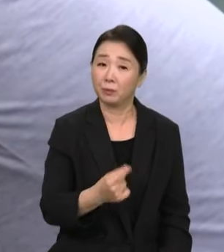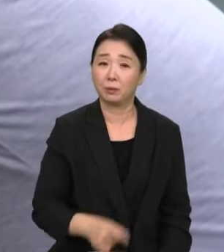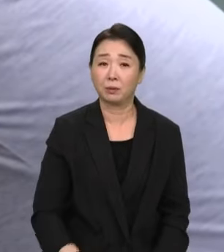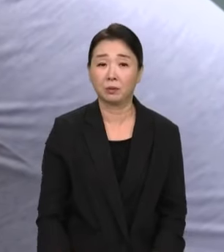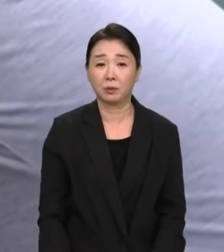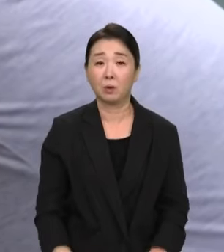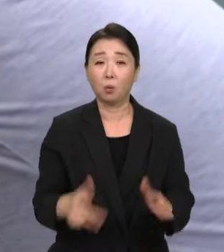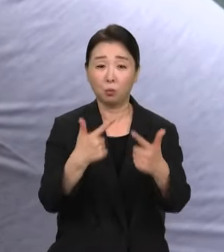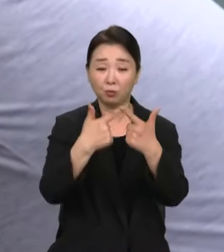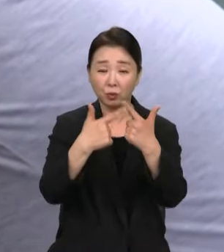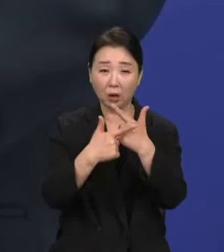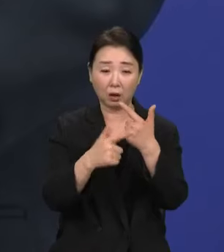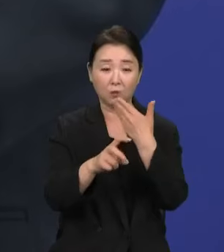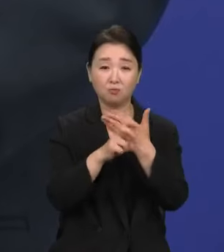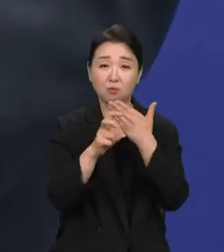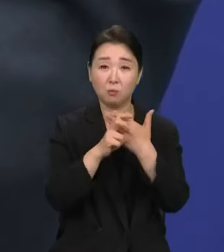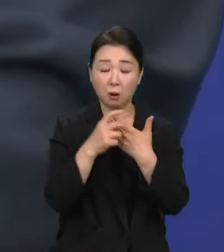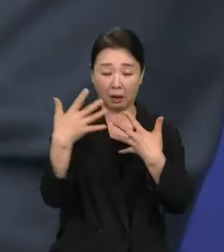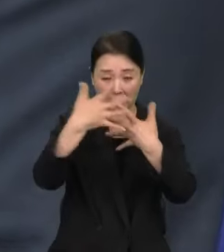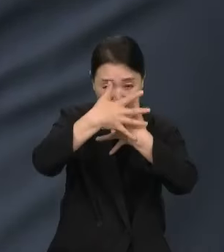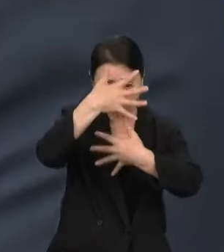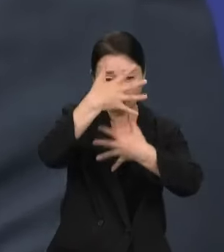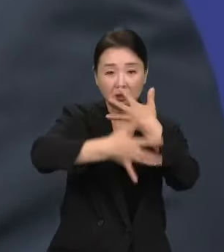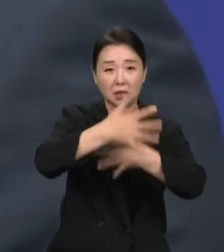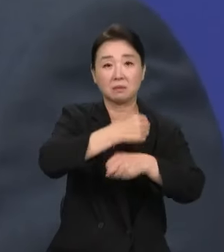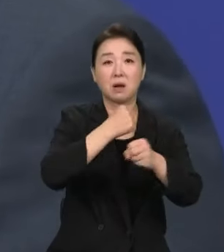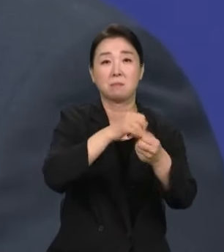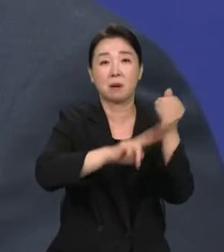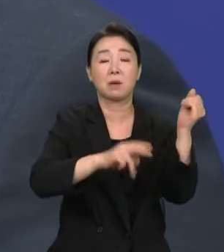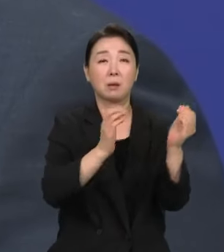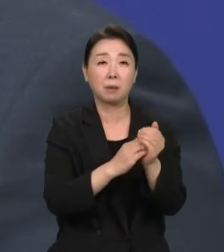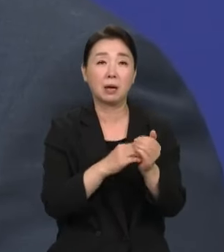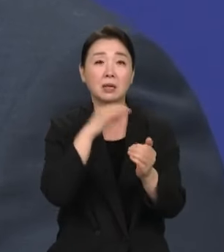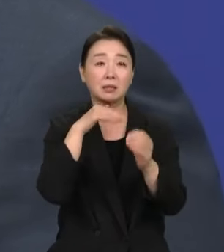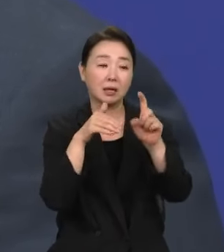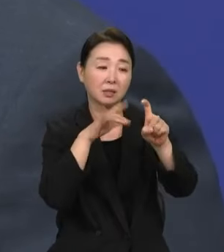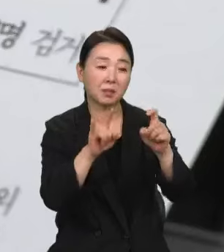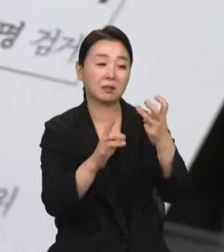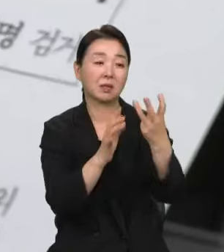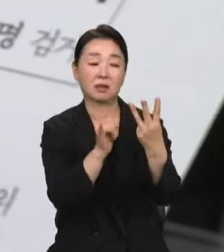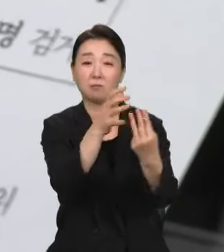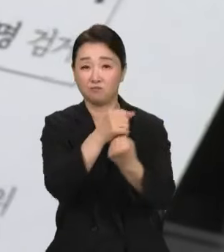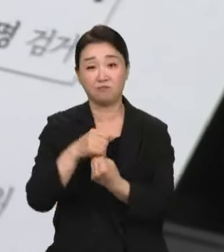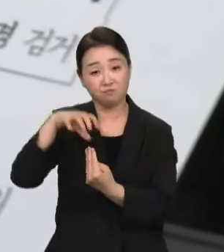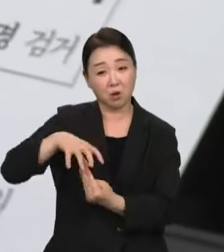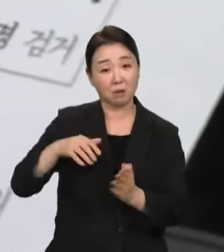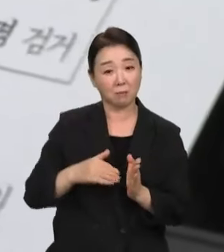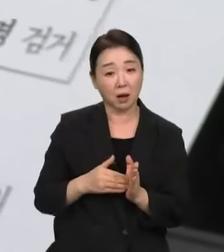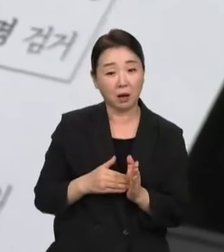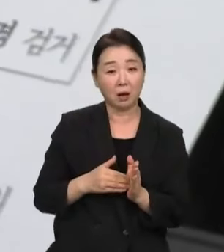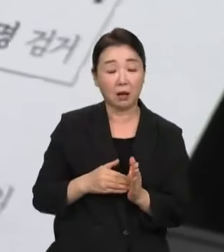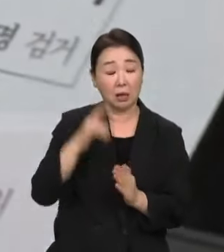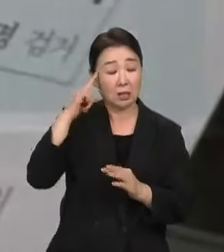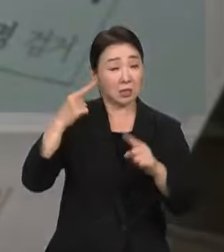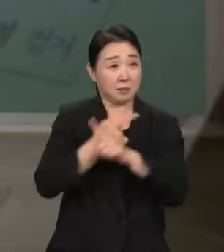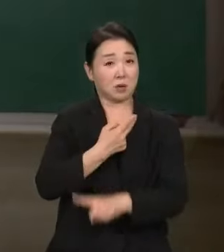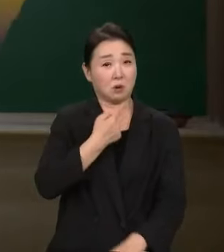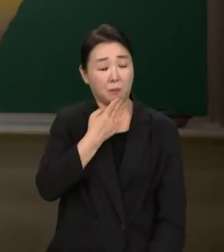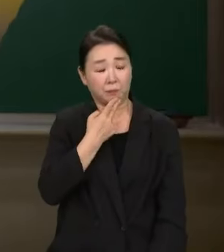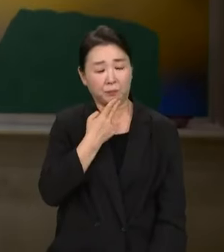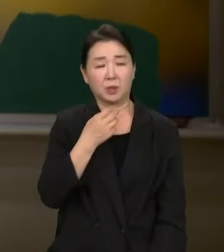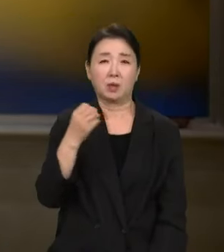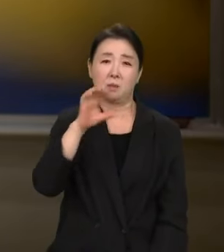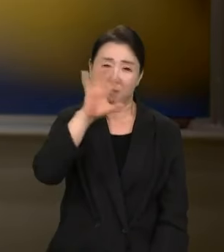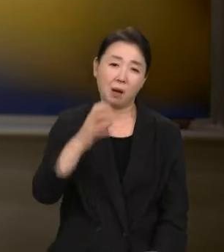부산에선 불법 합성물을 판매한 10대 3명이 붙잡혔습니다. 인식이 바뀌지 않으면 또 다른 사태는 언제든 발생할 수